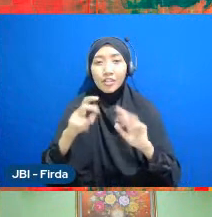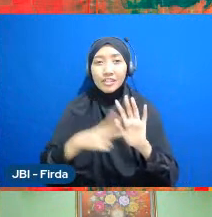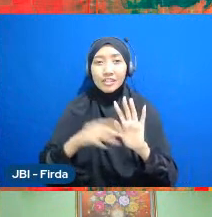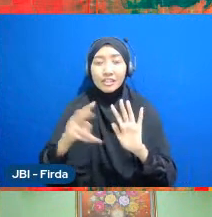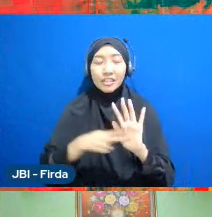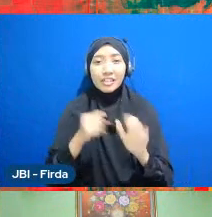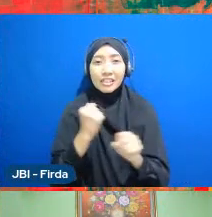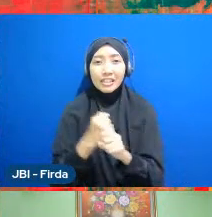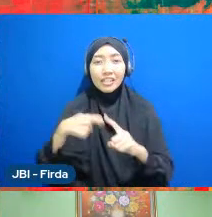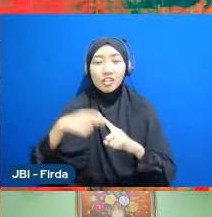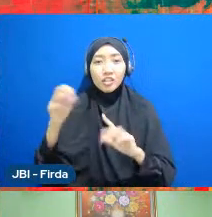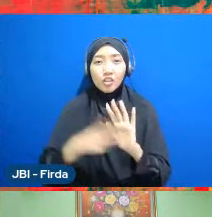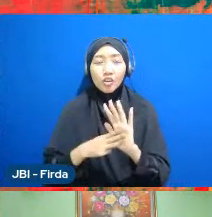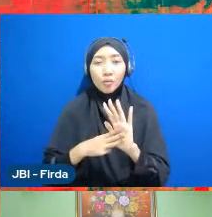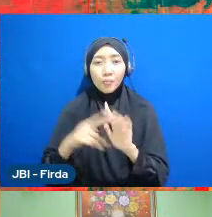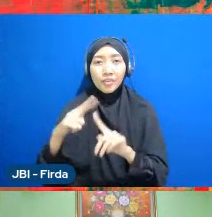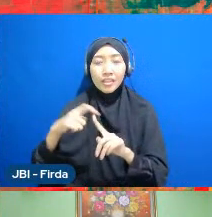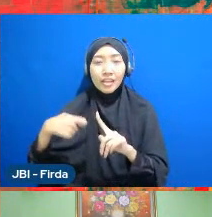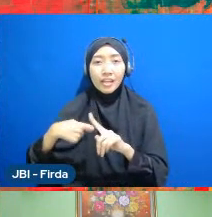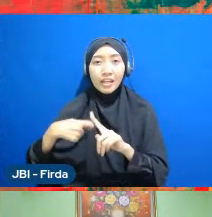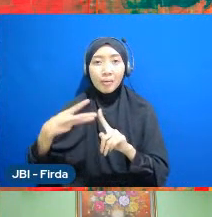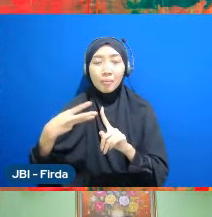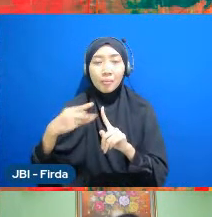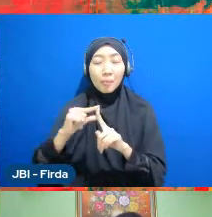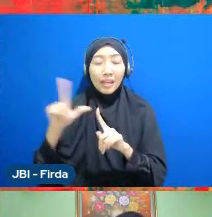pasningkom.tkplb.id. Tampilannya akan seperti ini.